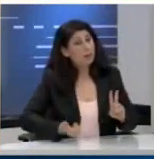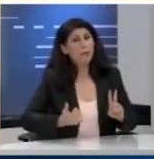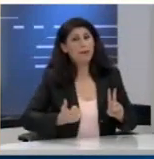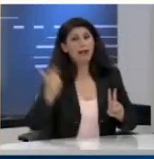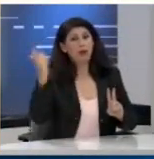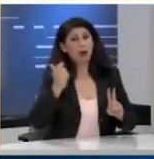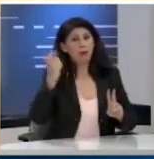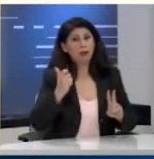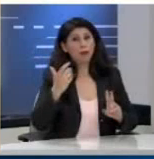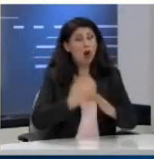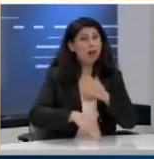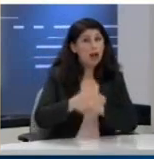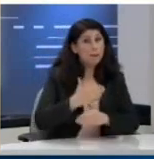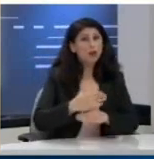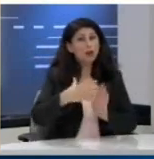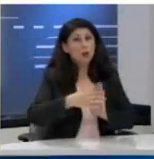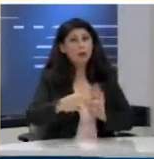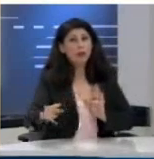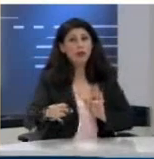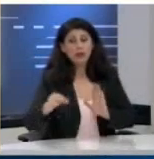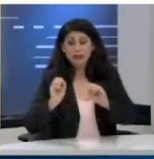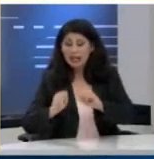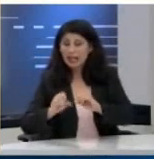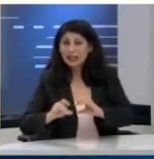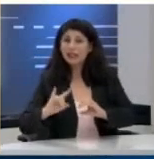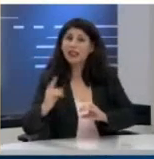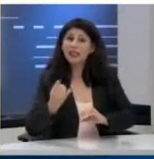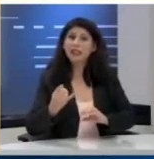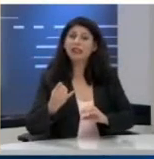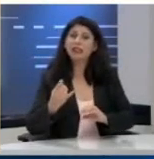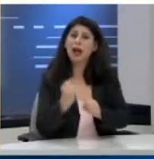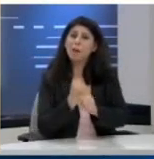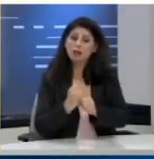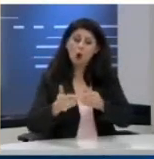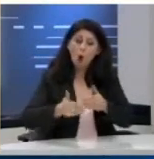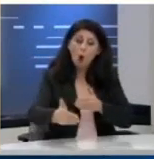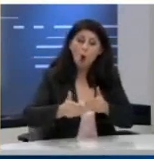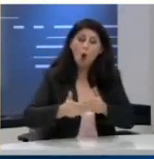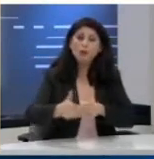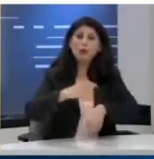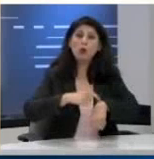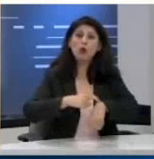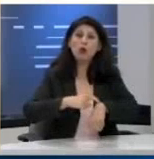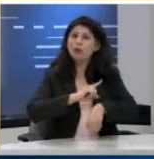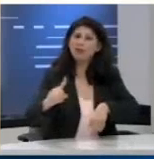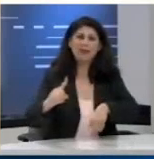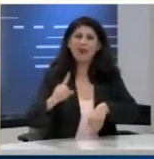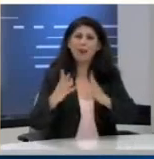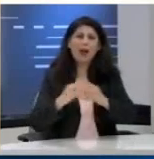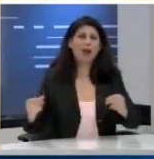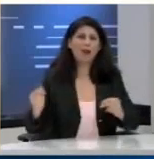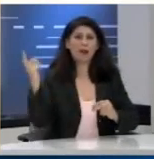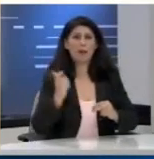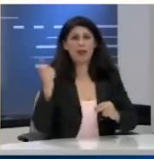του ο ανάπηρος που διορίζεται για κατάρτιση ή απασχόληση ορισμένου χρόνου. Να μην χάνει το επίδομά